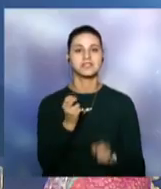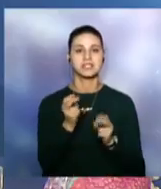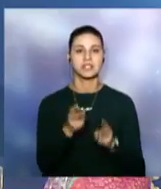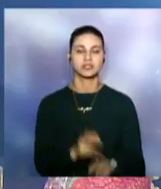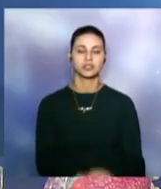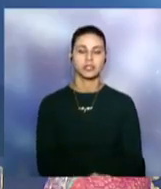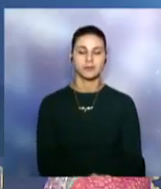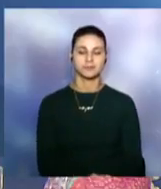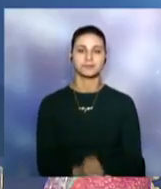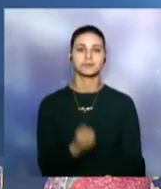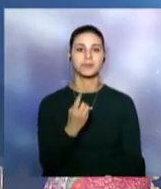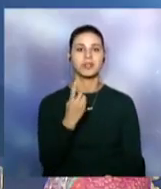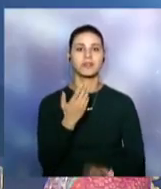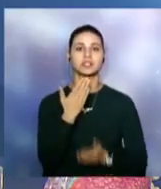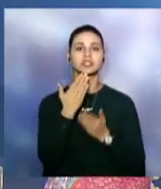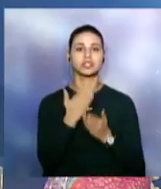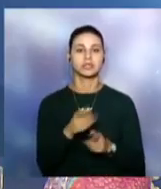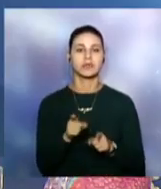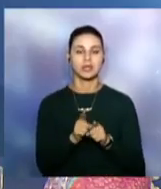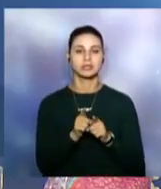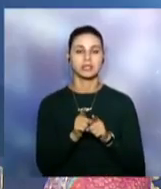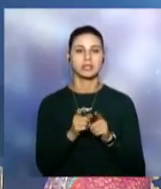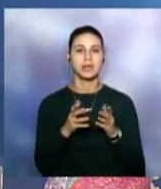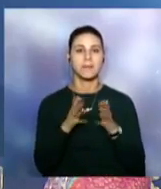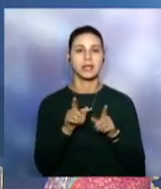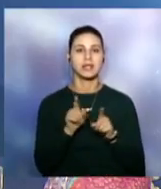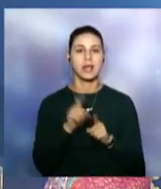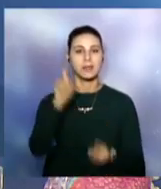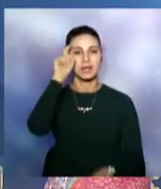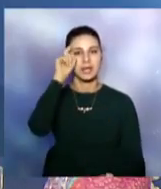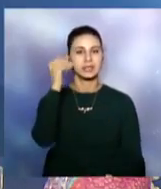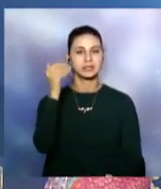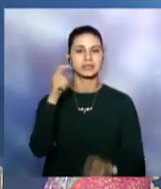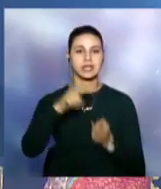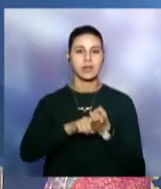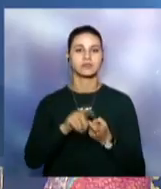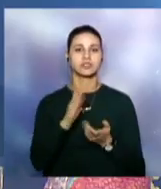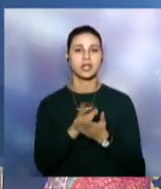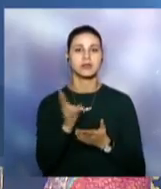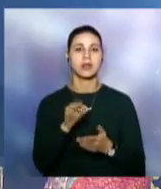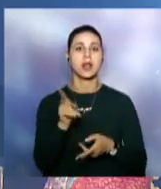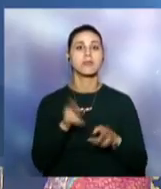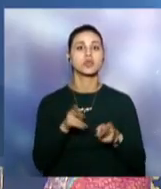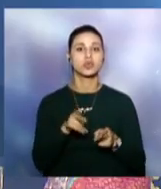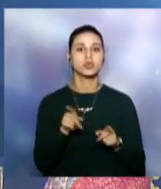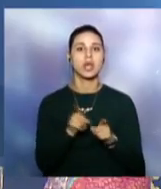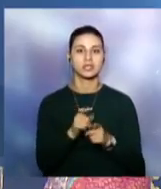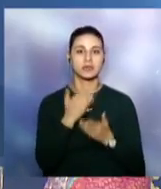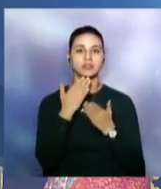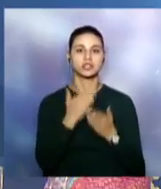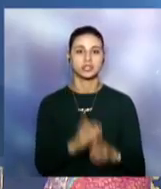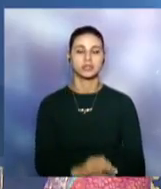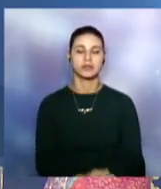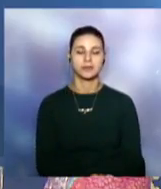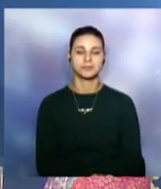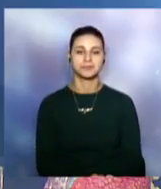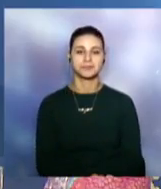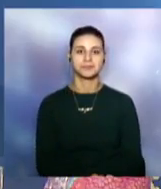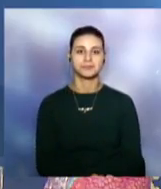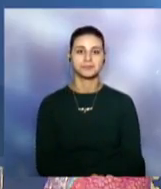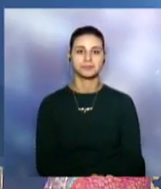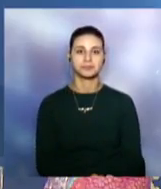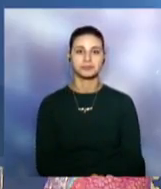კიდევ ერთი კითხვა, ესეც ასეთი უფრო უროლოგებს ეხებათ, მაგრამ რაკი ქირურგები ხართ, ასევე გეხებათ.